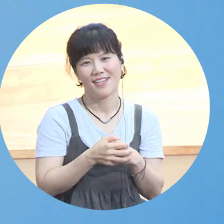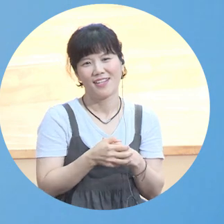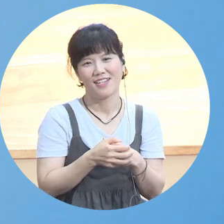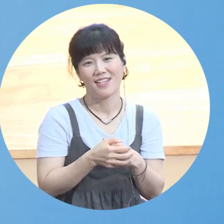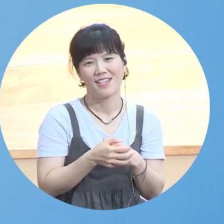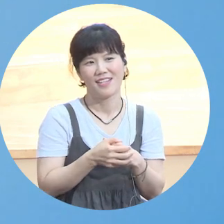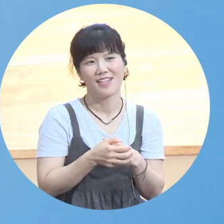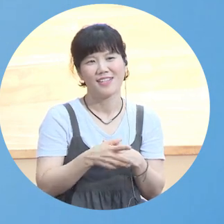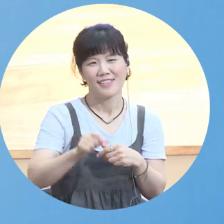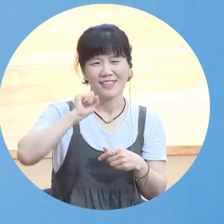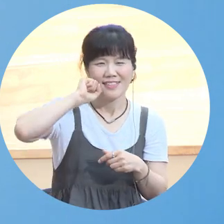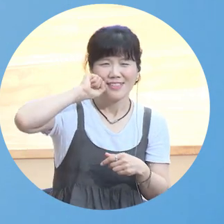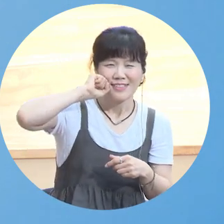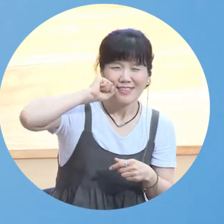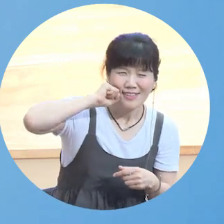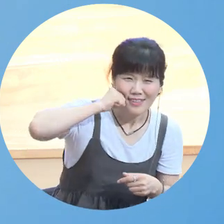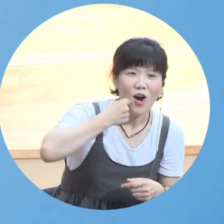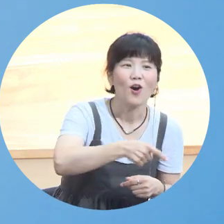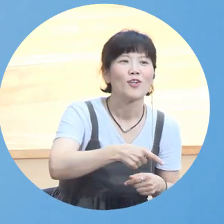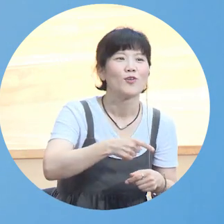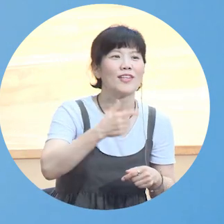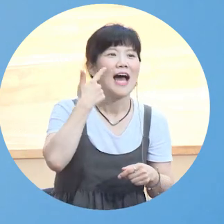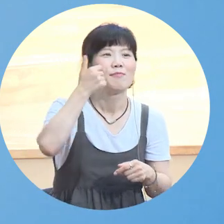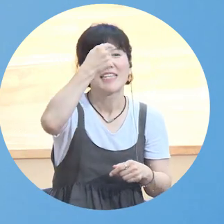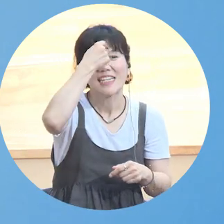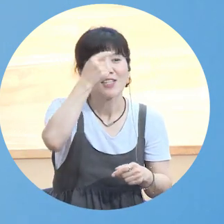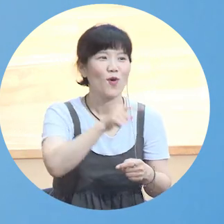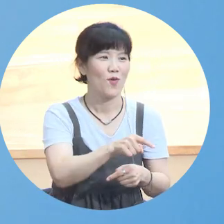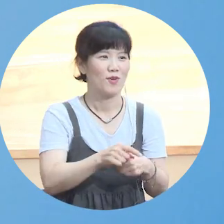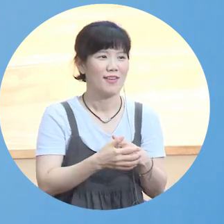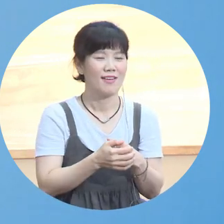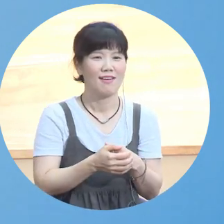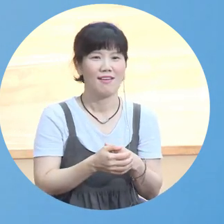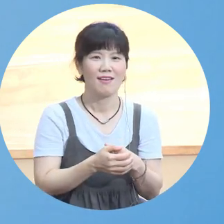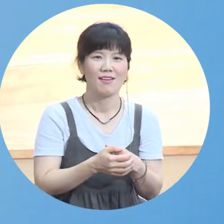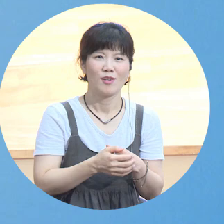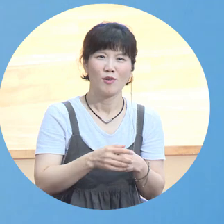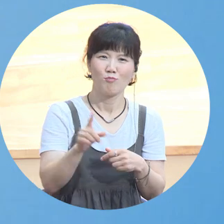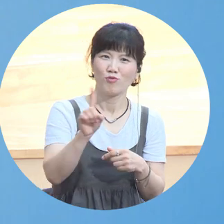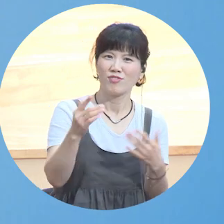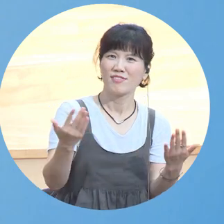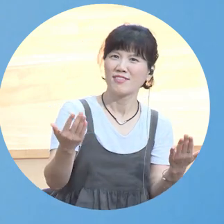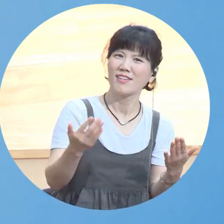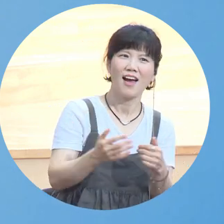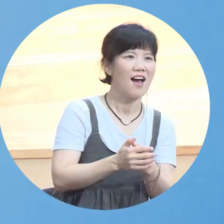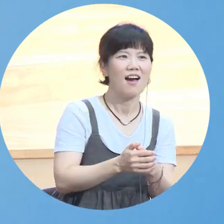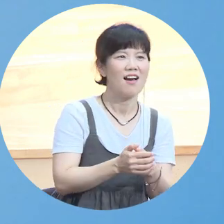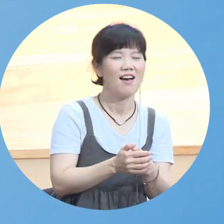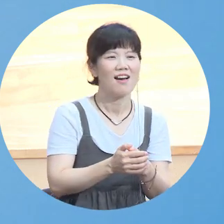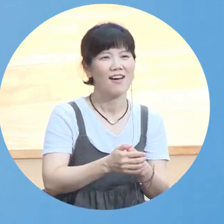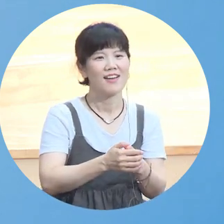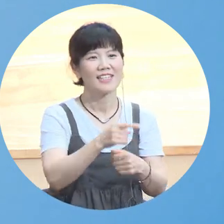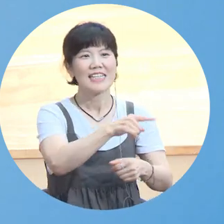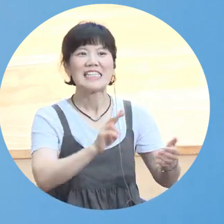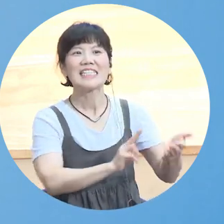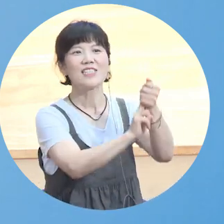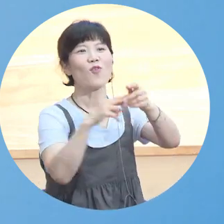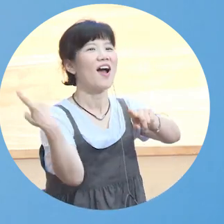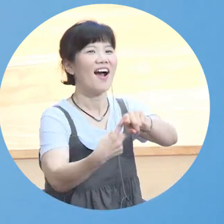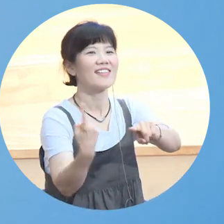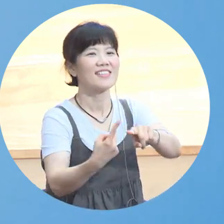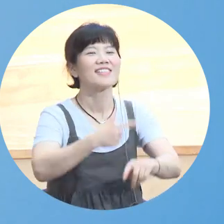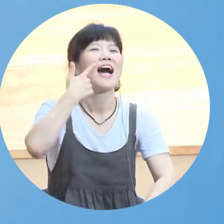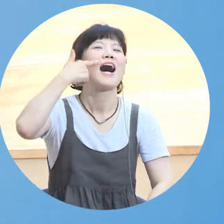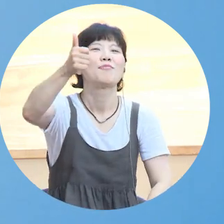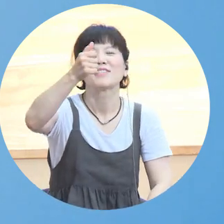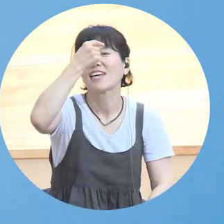아버지이기도 왠만해서는 야 그건 기적이라고 말할 수 있는 그 아버지의 기도가 시작되는